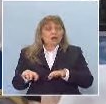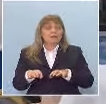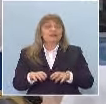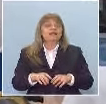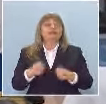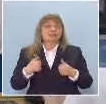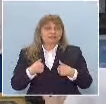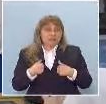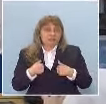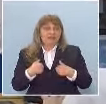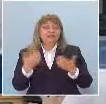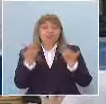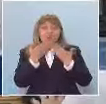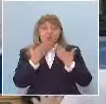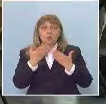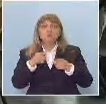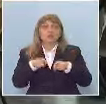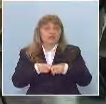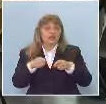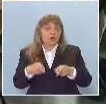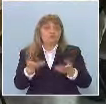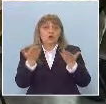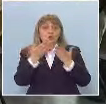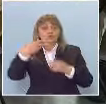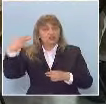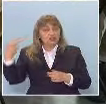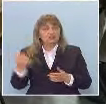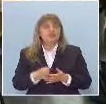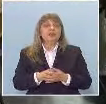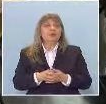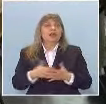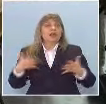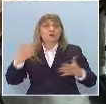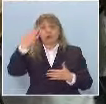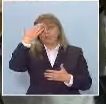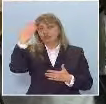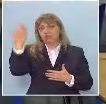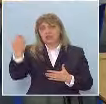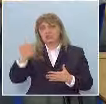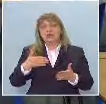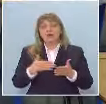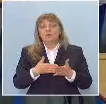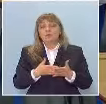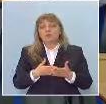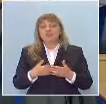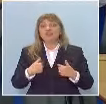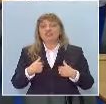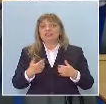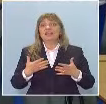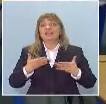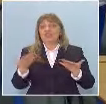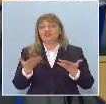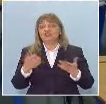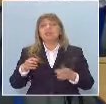да уча в референтно училище е изключително голяма чест, понеже вече излизаме на картата на Европа